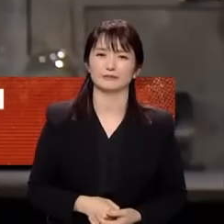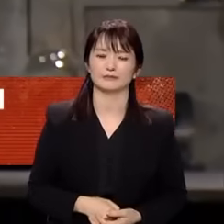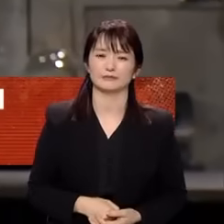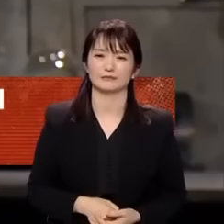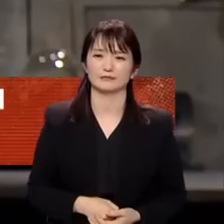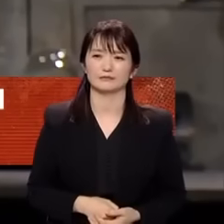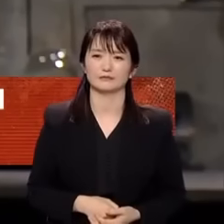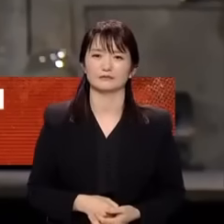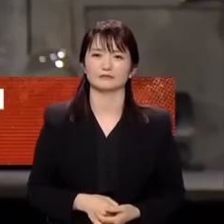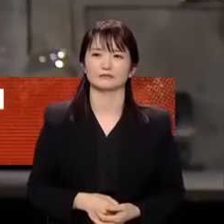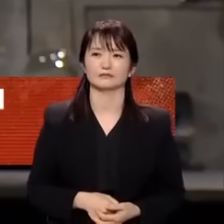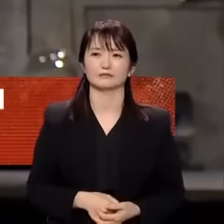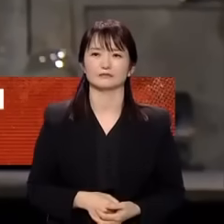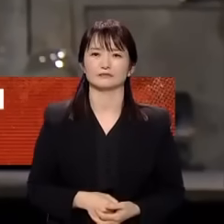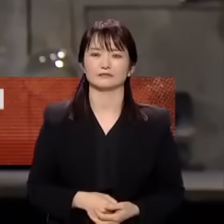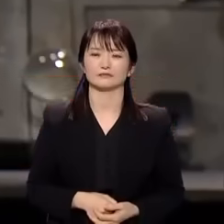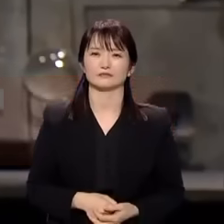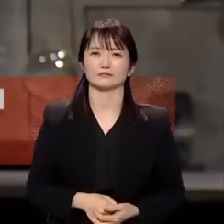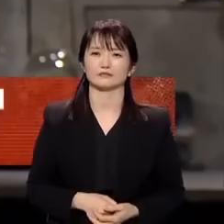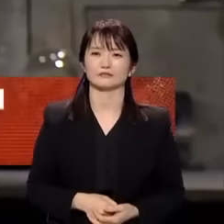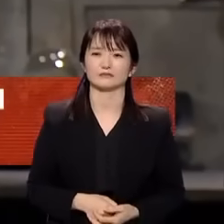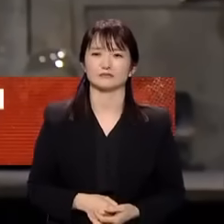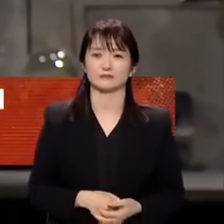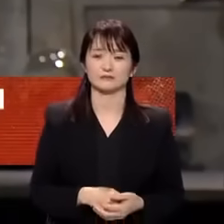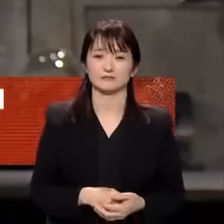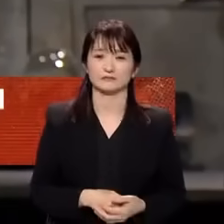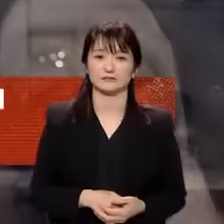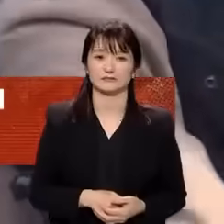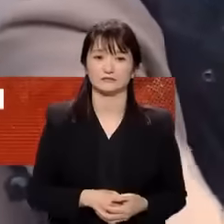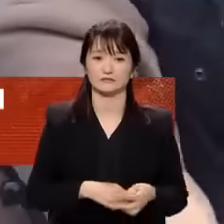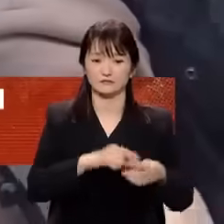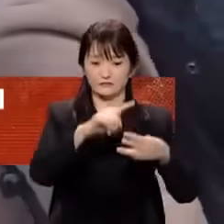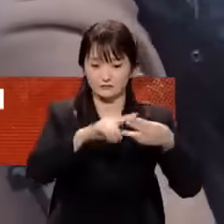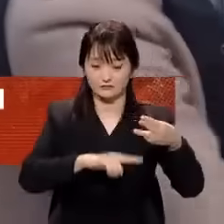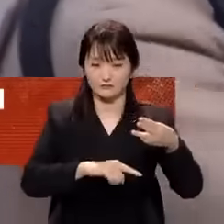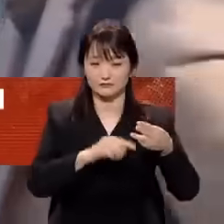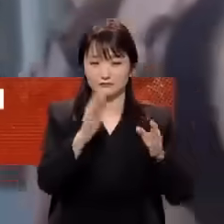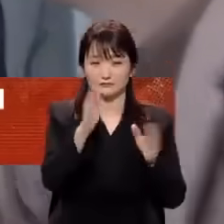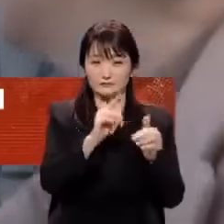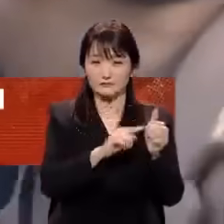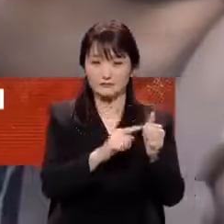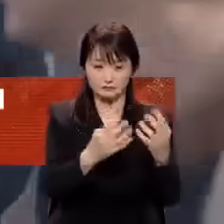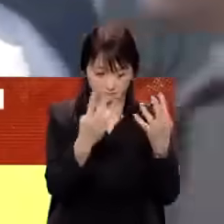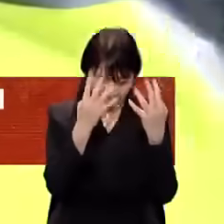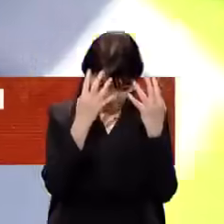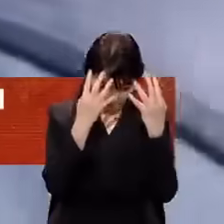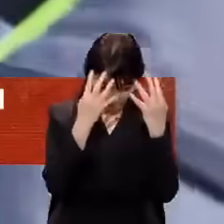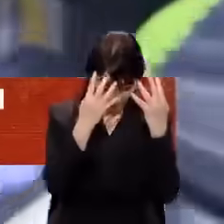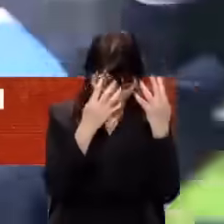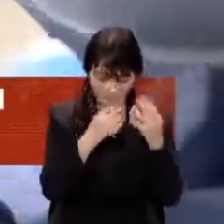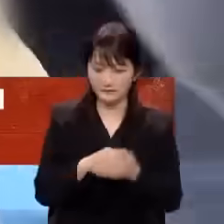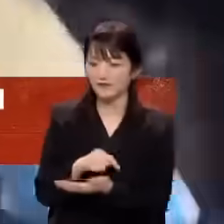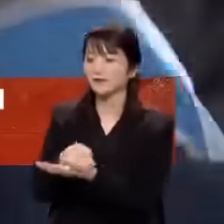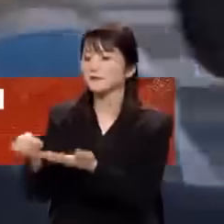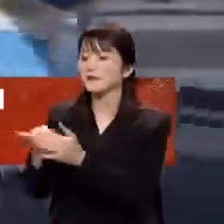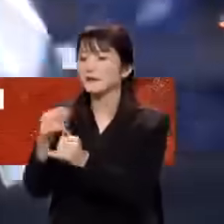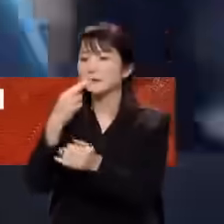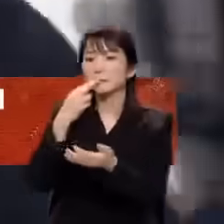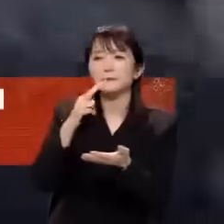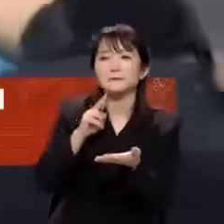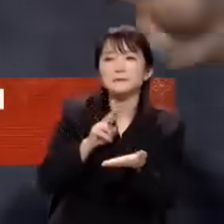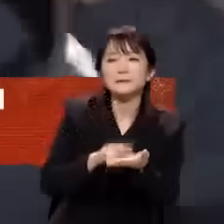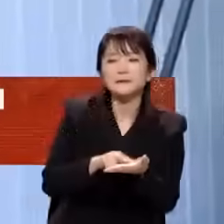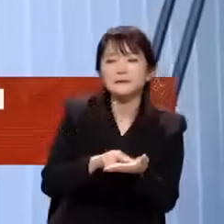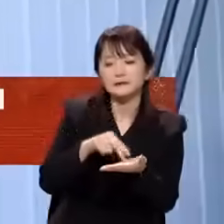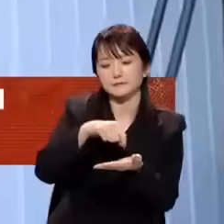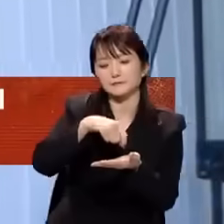지금 지금이이 학생이라는 윤씨가 지금 교도수 있으면서 피해자에게 편지를시고